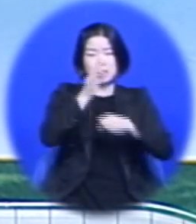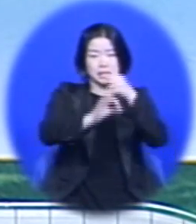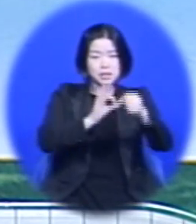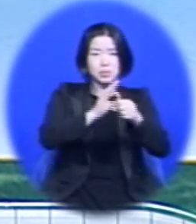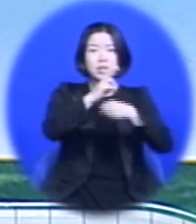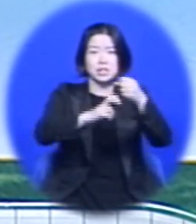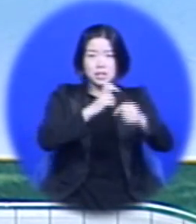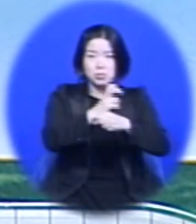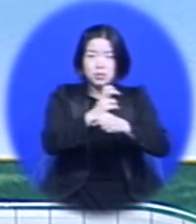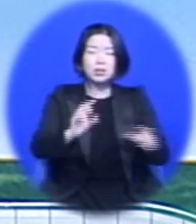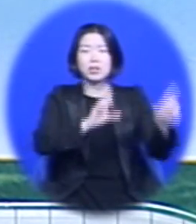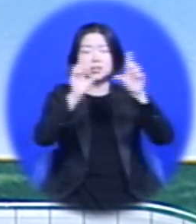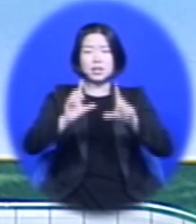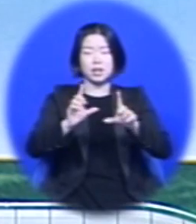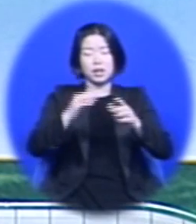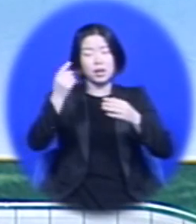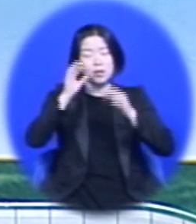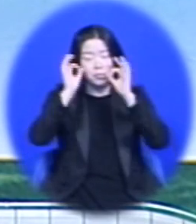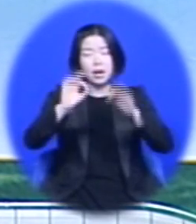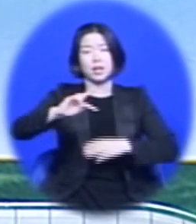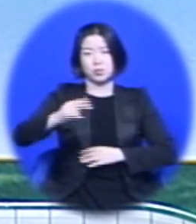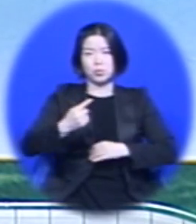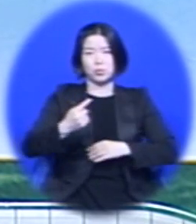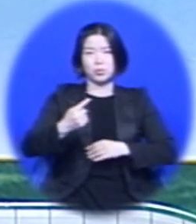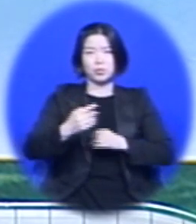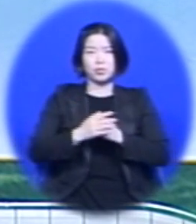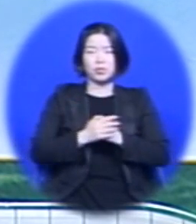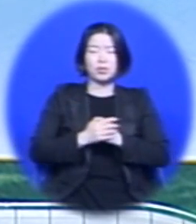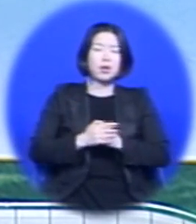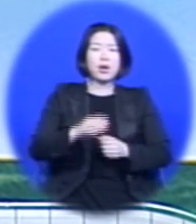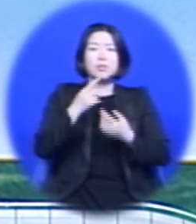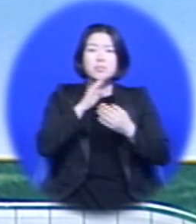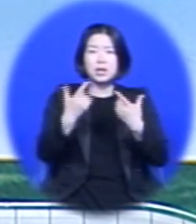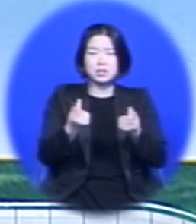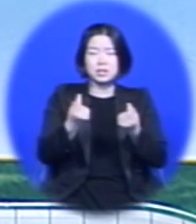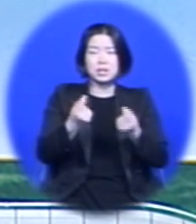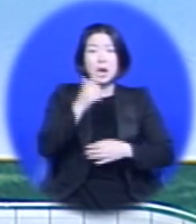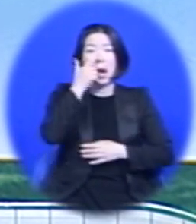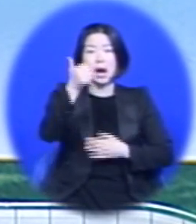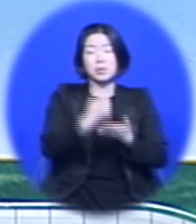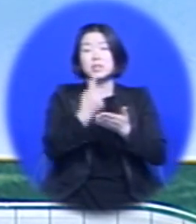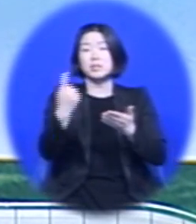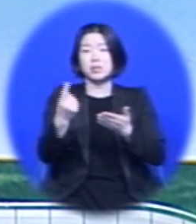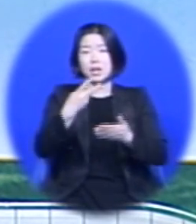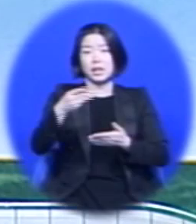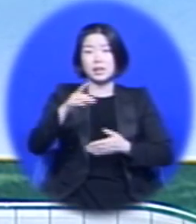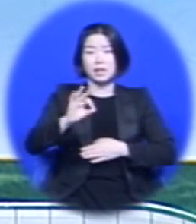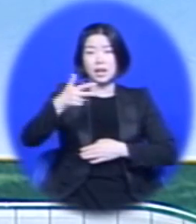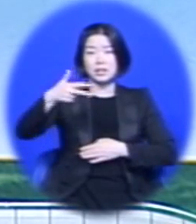살아보시고 20년을 살아보시고 30년을 살아보십시오. 마치 아버지 떠난 탕자처럼 살게 되는 겁니다.